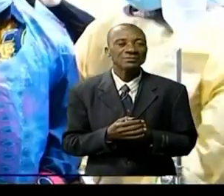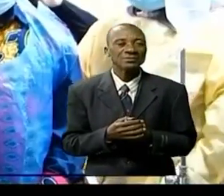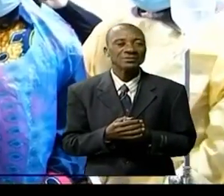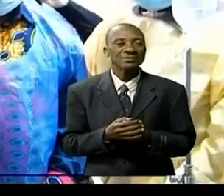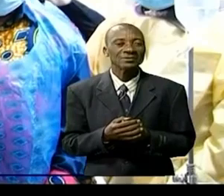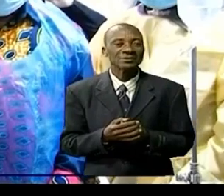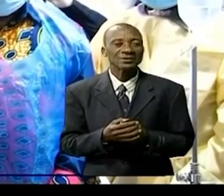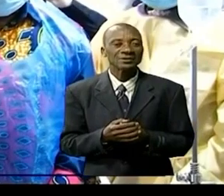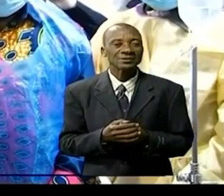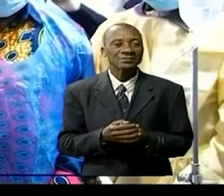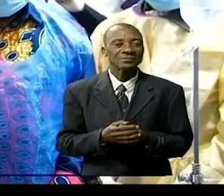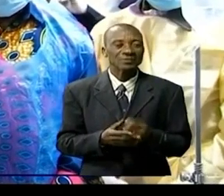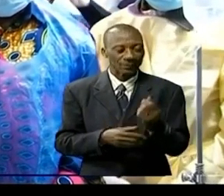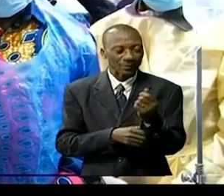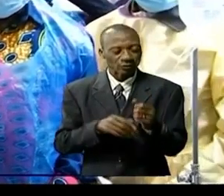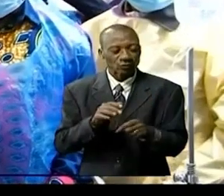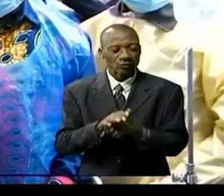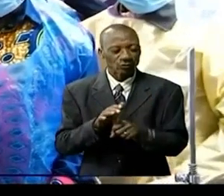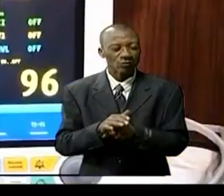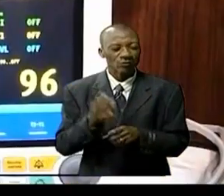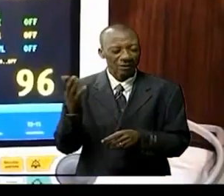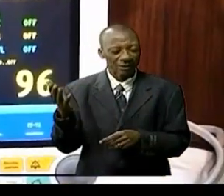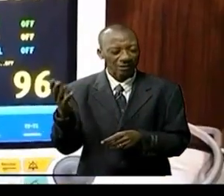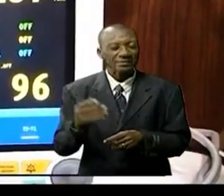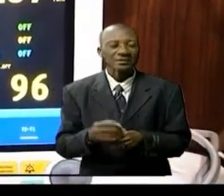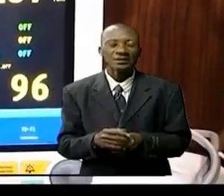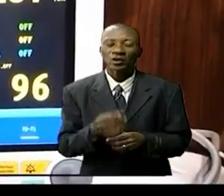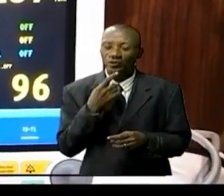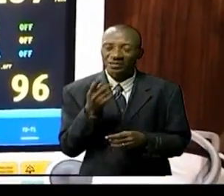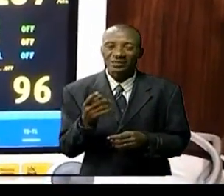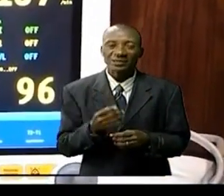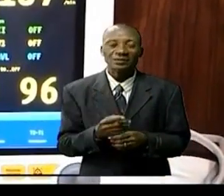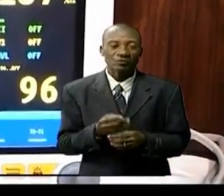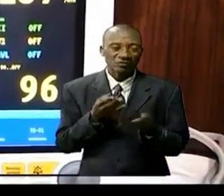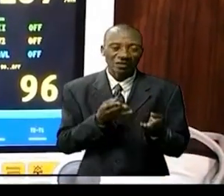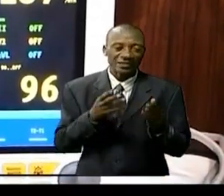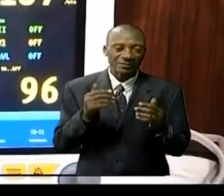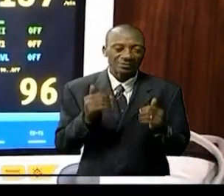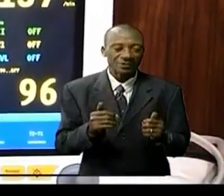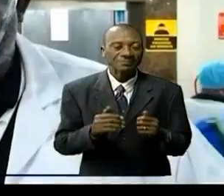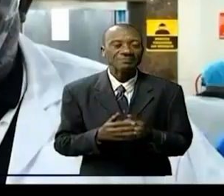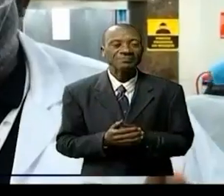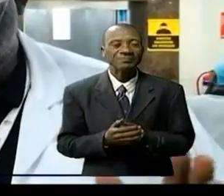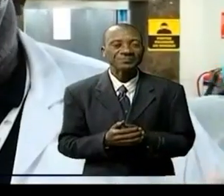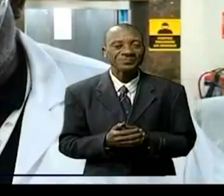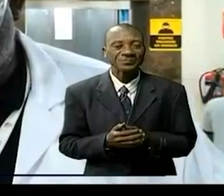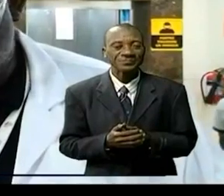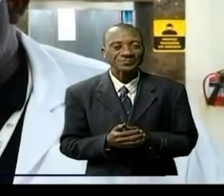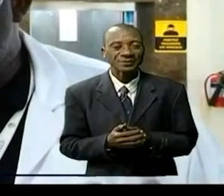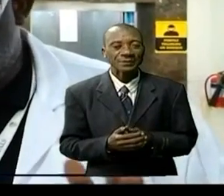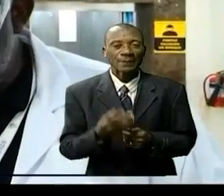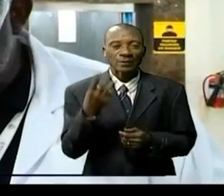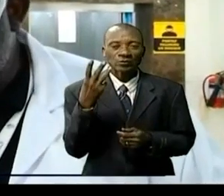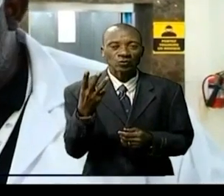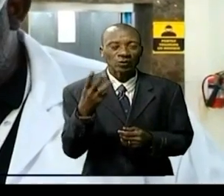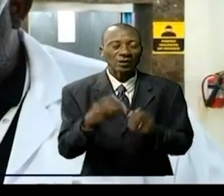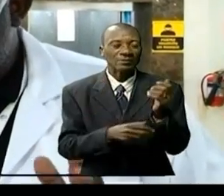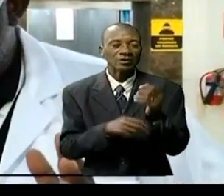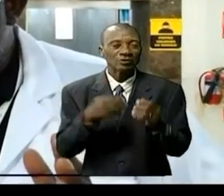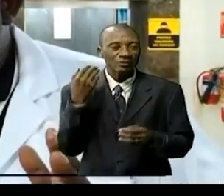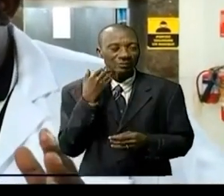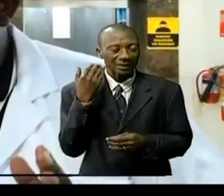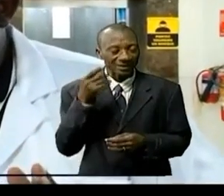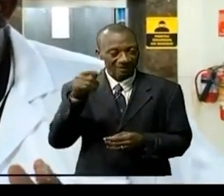au et son bilan médical est rassurant nous avons reçu trois patients tous de sexe masculin le premier